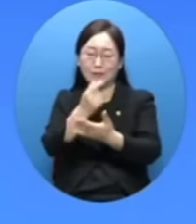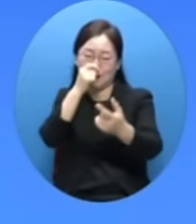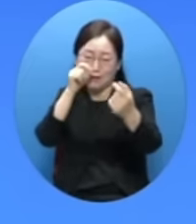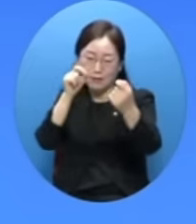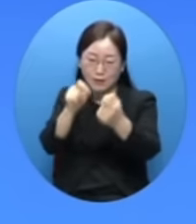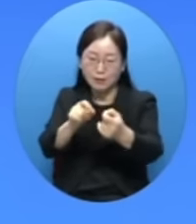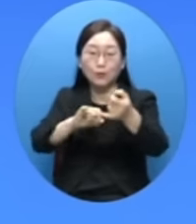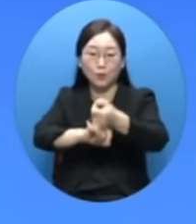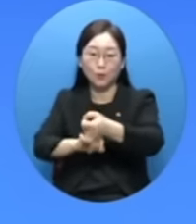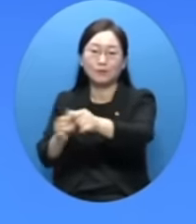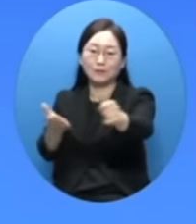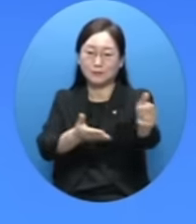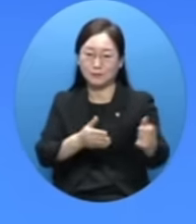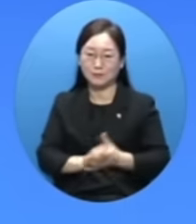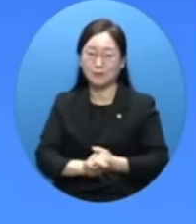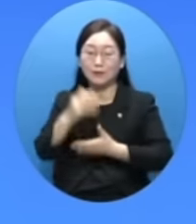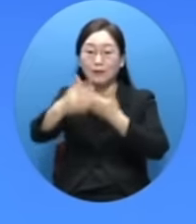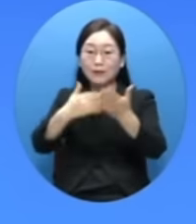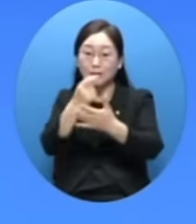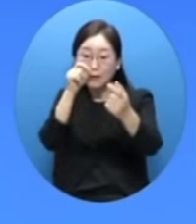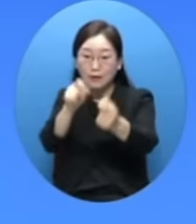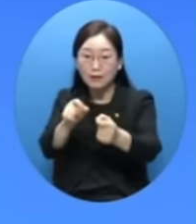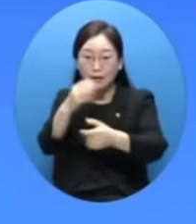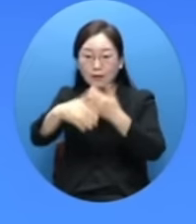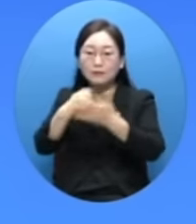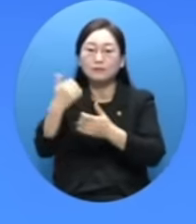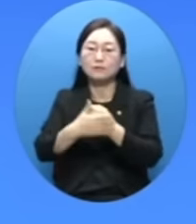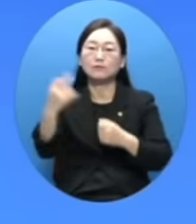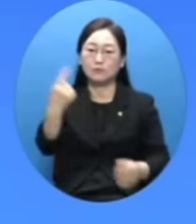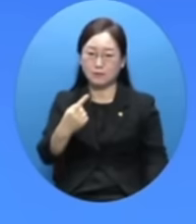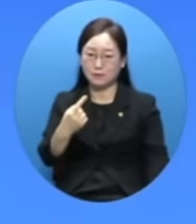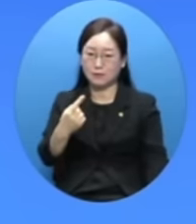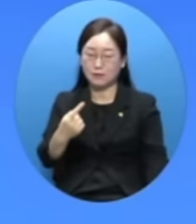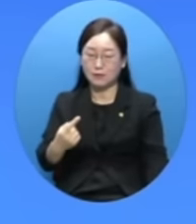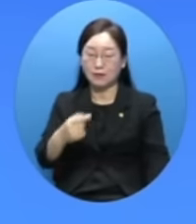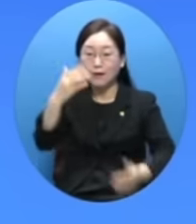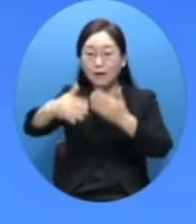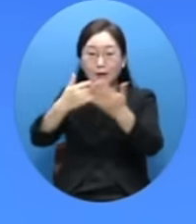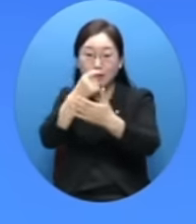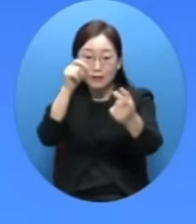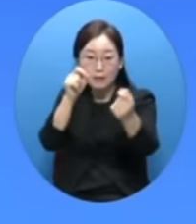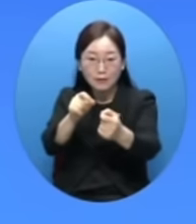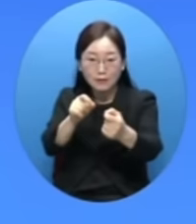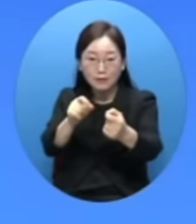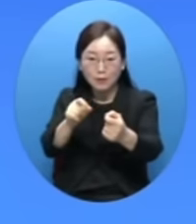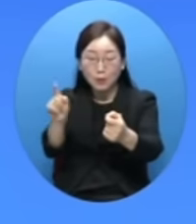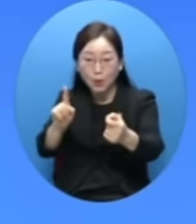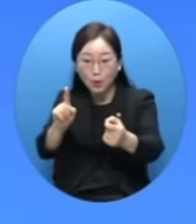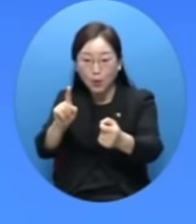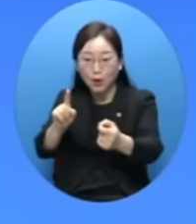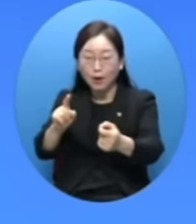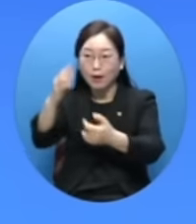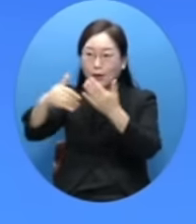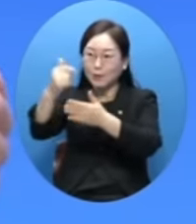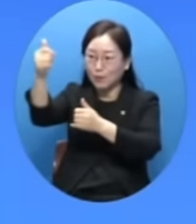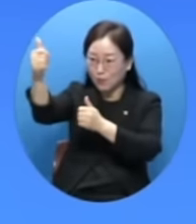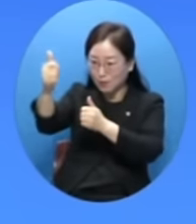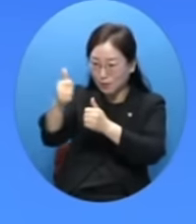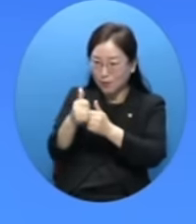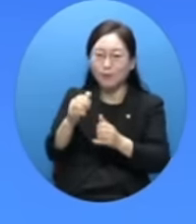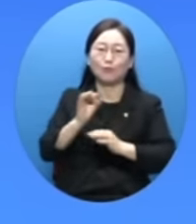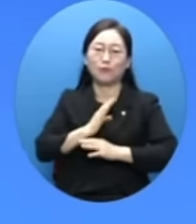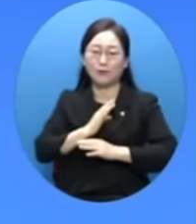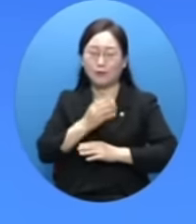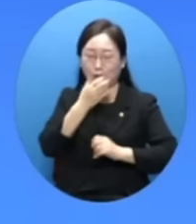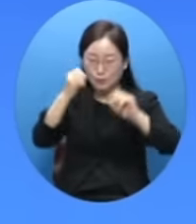가까이 해야 됩니다. 하나님을 가까이 할 때 하나님의 은혜가 임합니다. 우리 하나님을 가까이 하면 하나님이 우리를 가까이 해주시고 놀라운